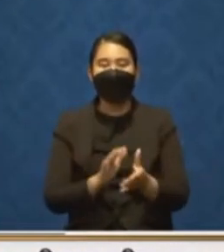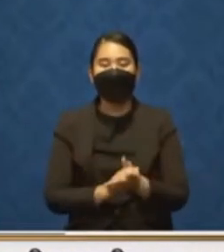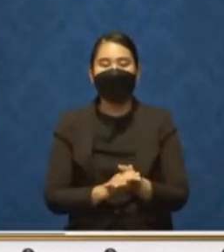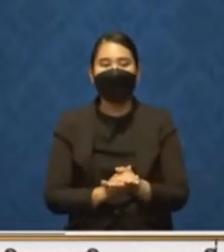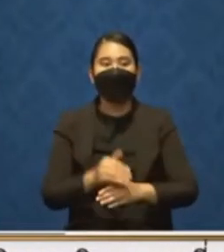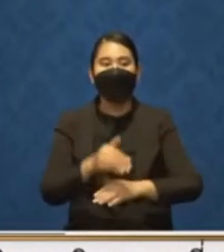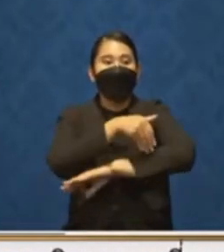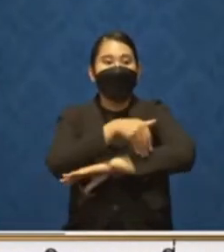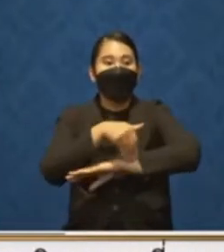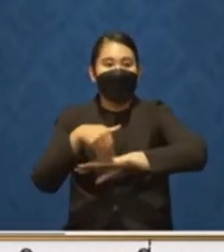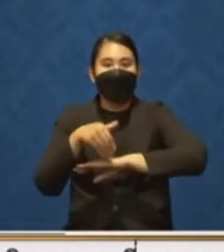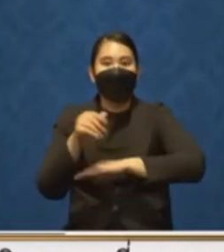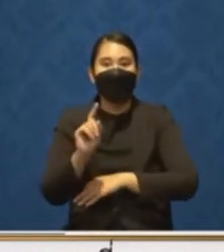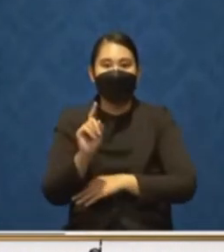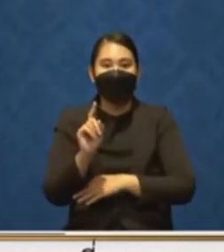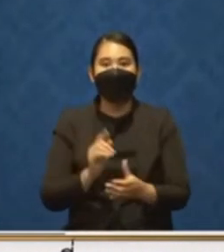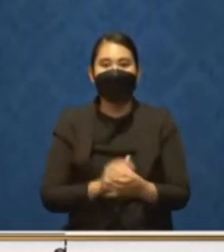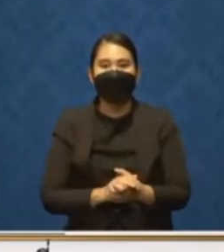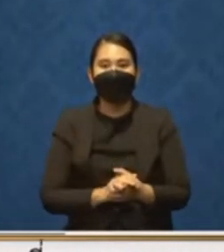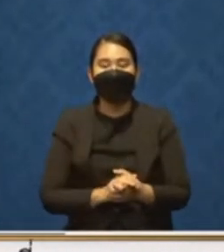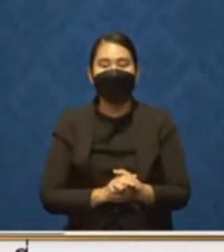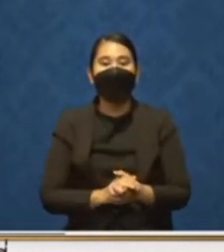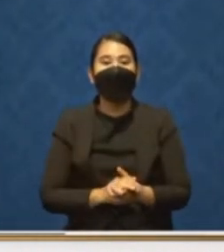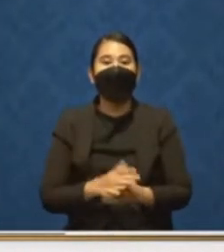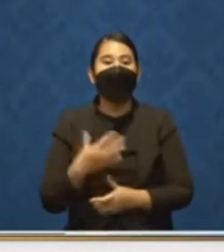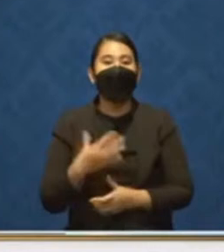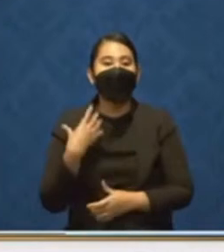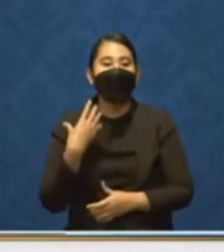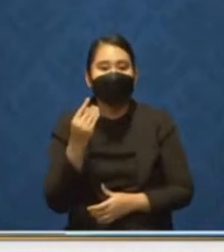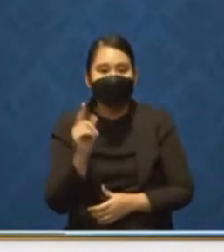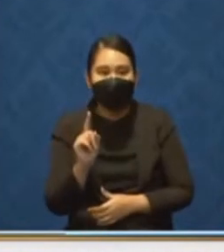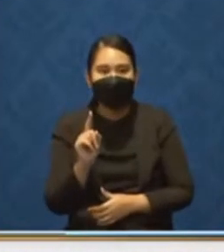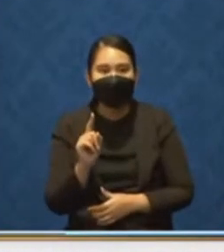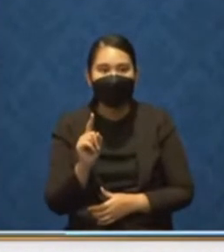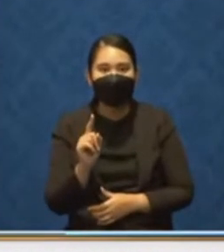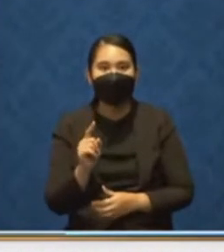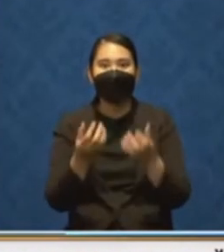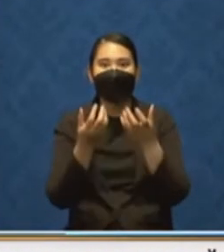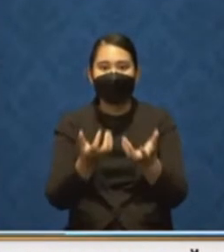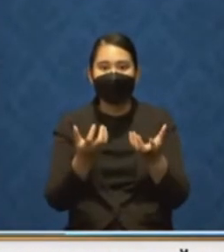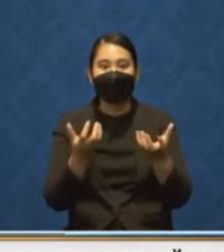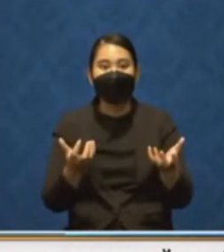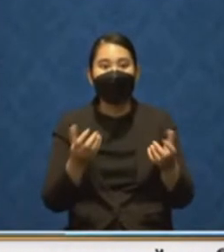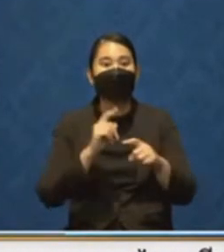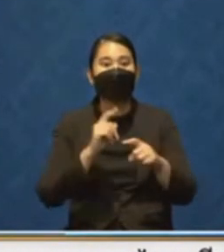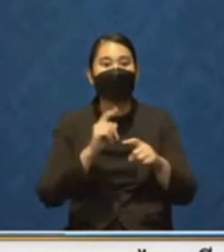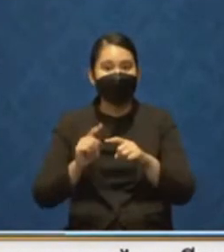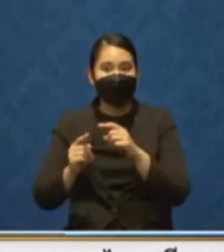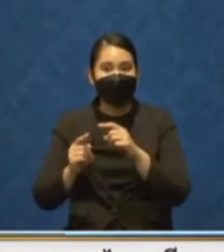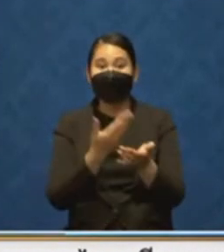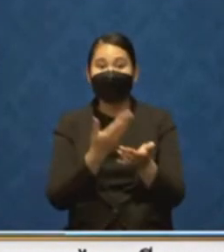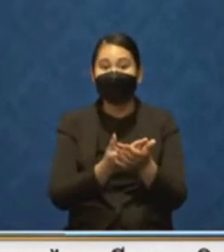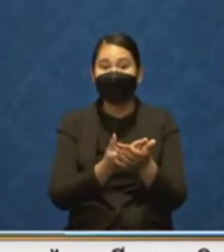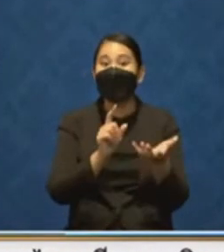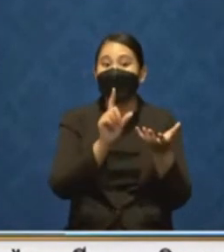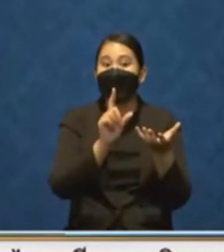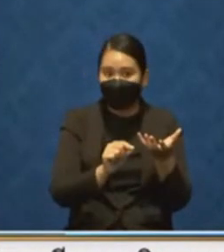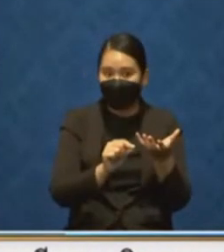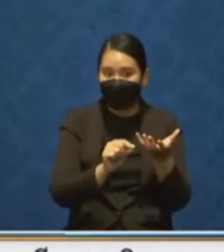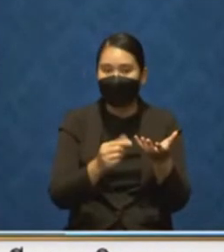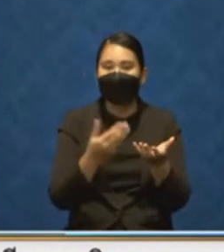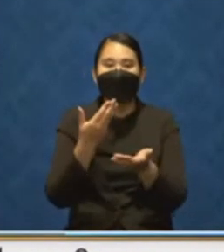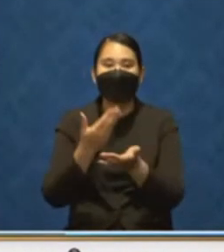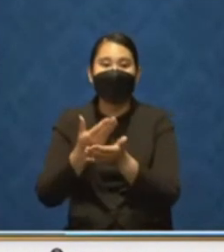กับเมื่อไหร่ต้นทุนลดลงจะต้องกลับรถ